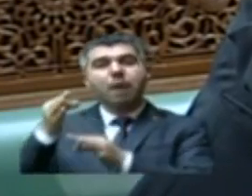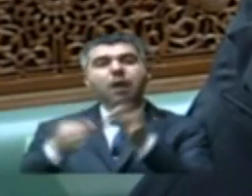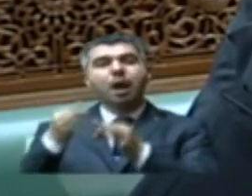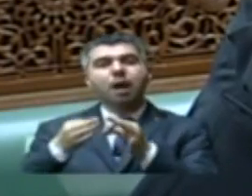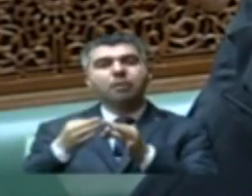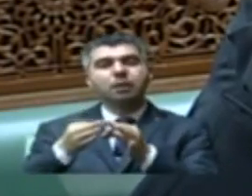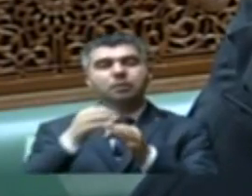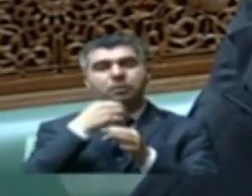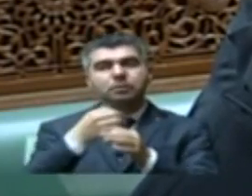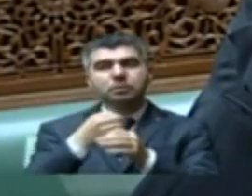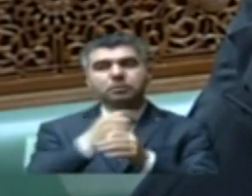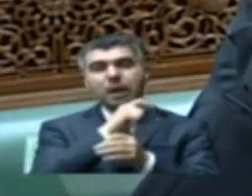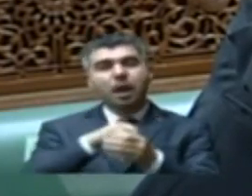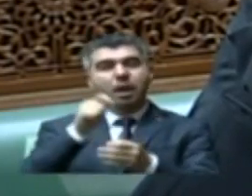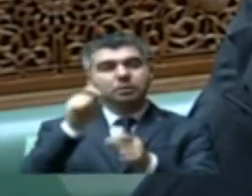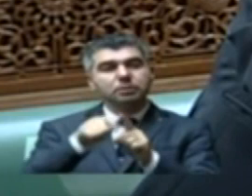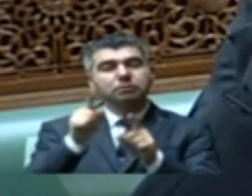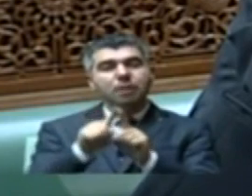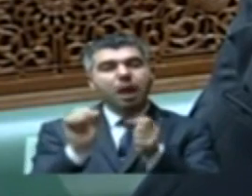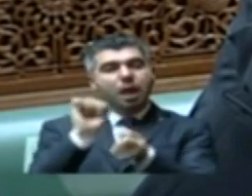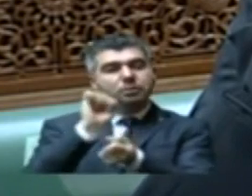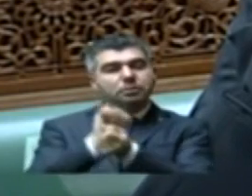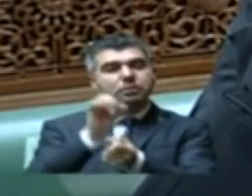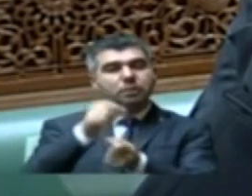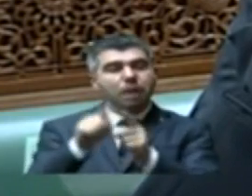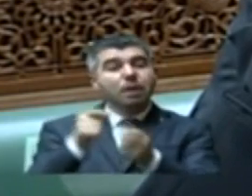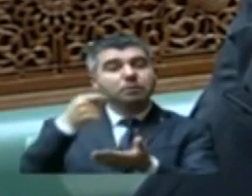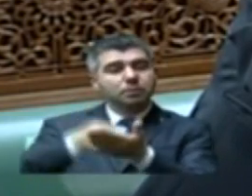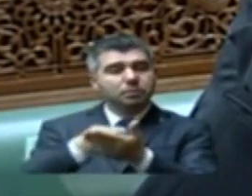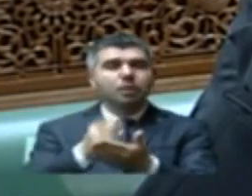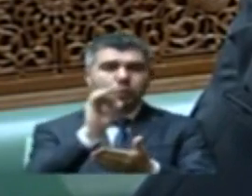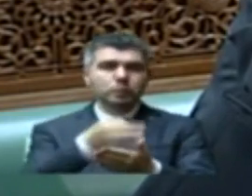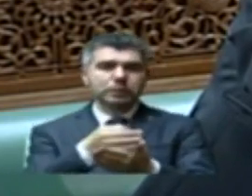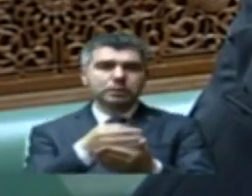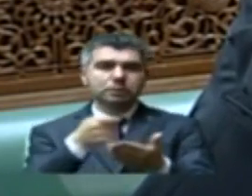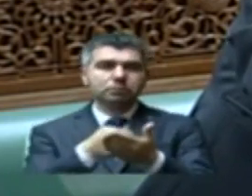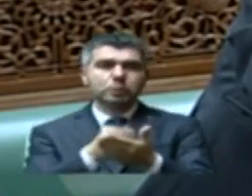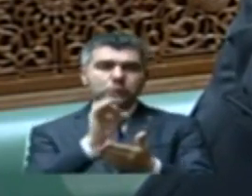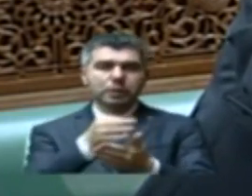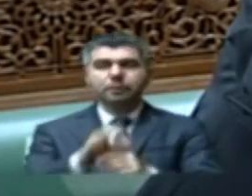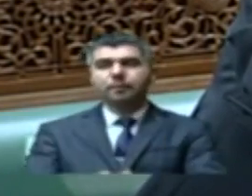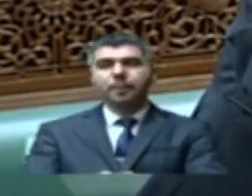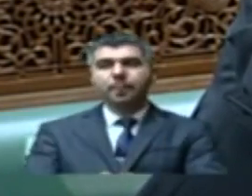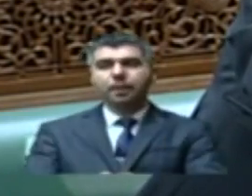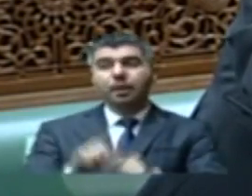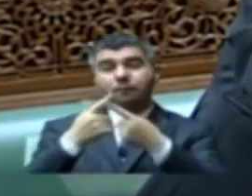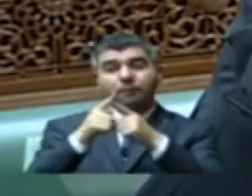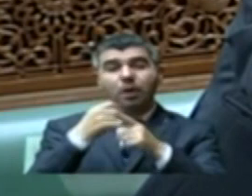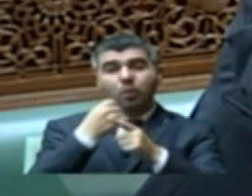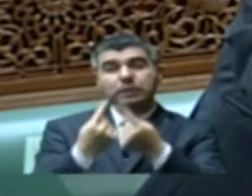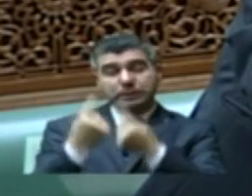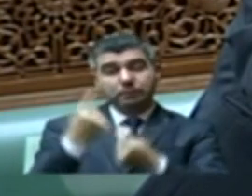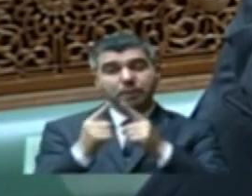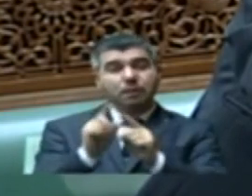عنها الأوامر بإلقاء القبض رغم استعدادهم لأداء الفوري للمبالغ الصادرة في حقهم، وهو ما يفوت عليهم